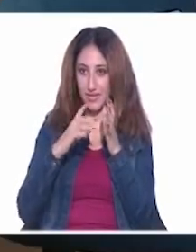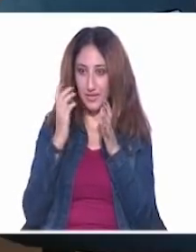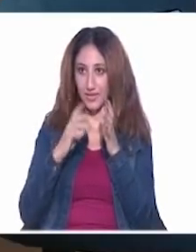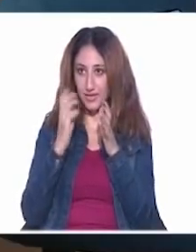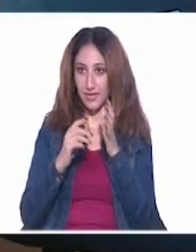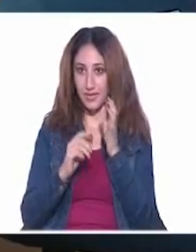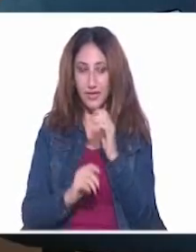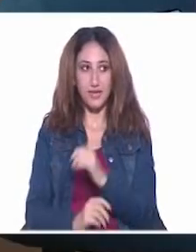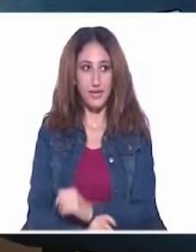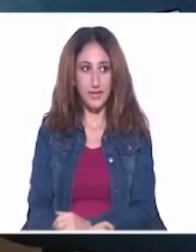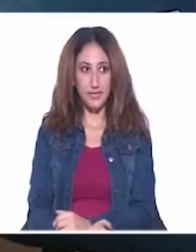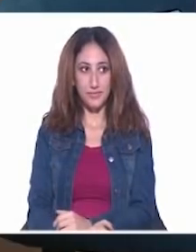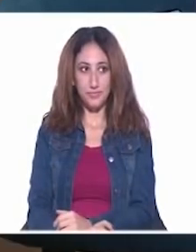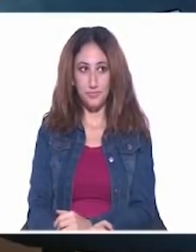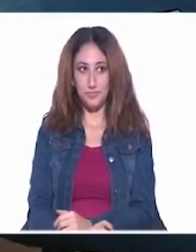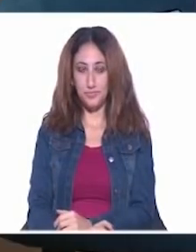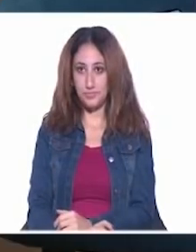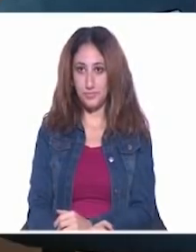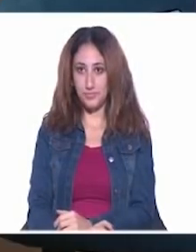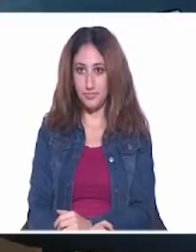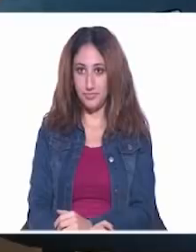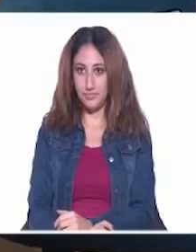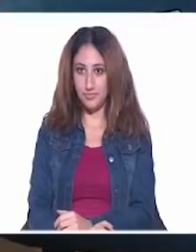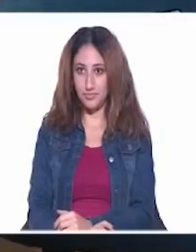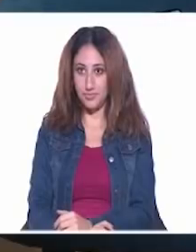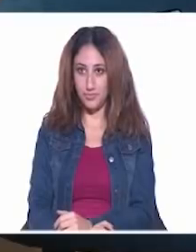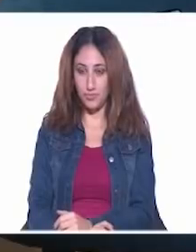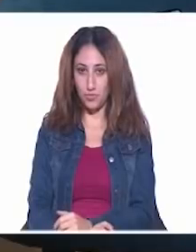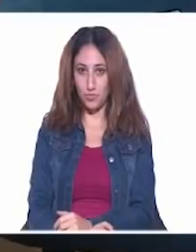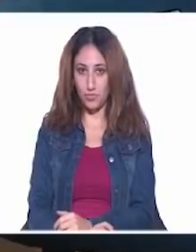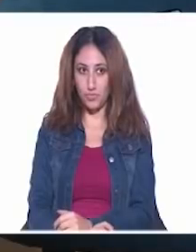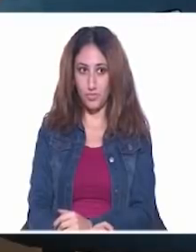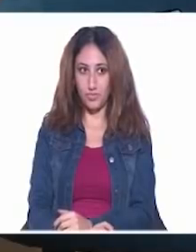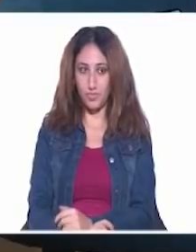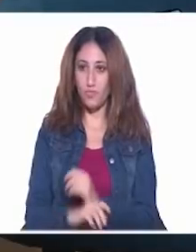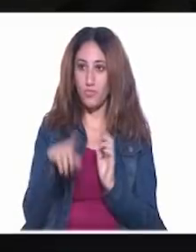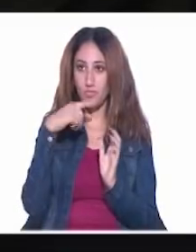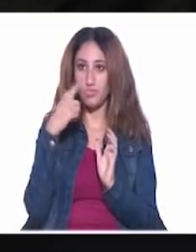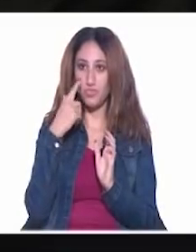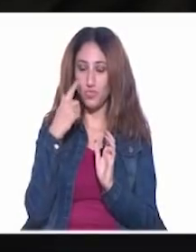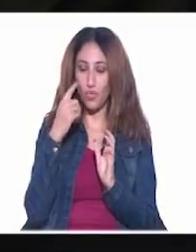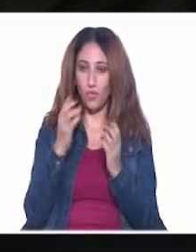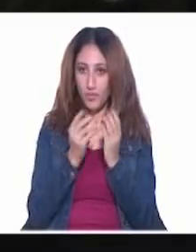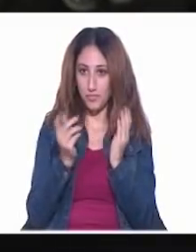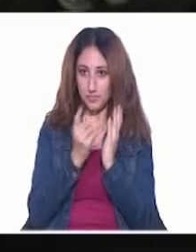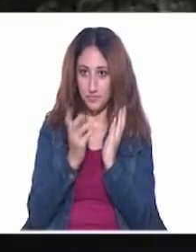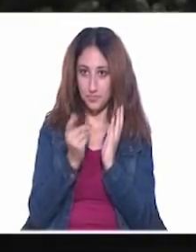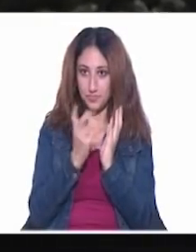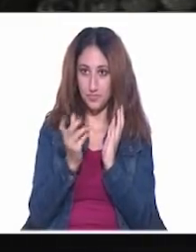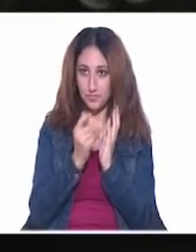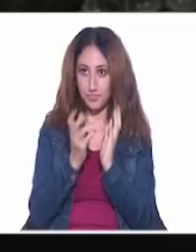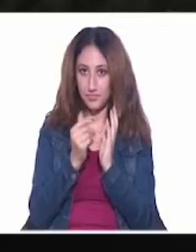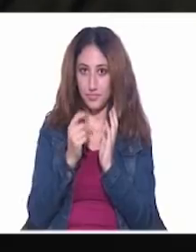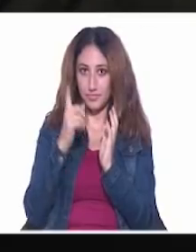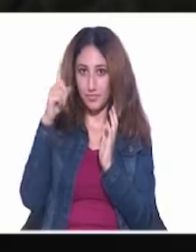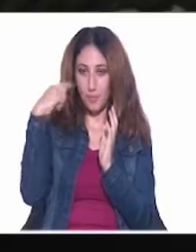اتفضل. دلوقتي انا اعرف كارت حضرتك اي واحد في دول؟ مين؟ مستحيل صح؟ تمام. هطلب من حضرتك